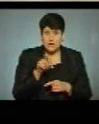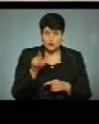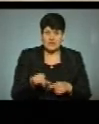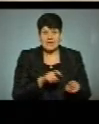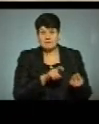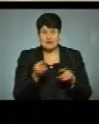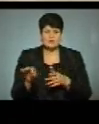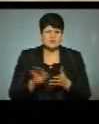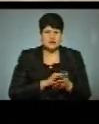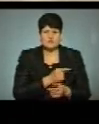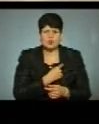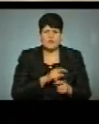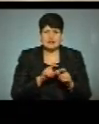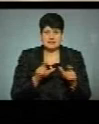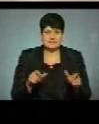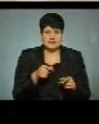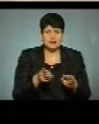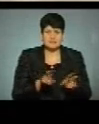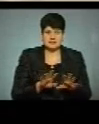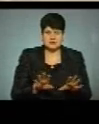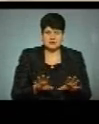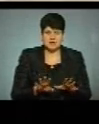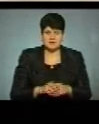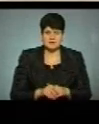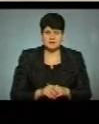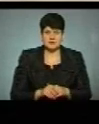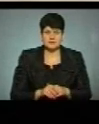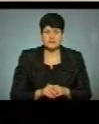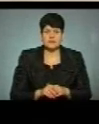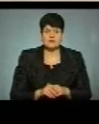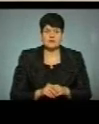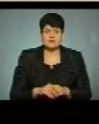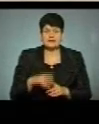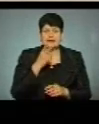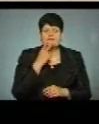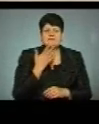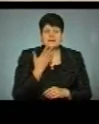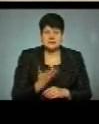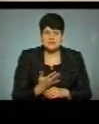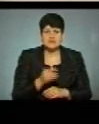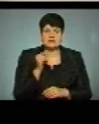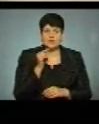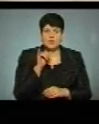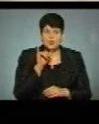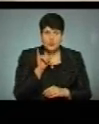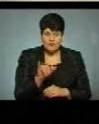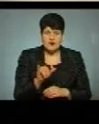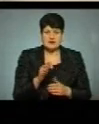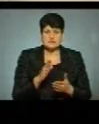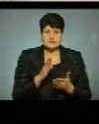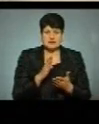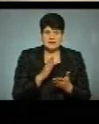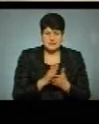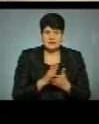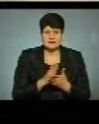переводиться одразу в лікувальний заклад, вона там не залишається. Дивіться, там у вас вибрано